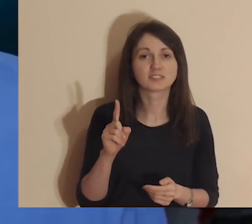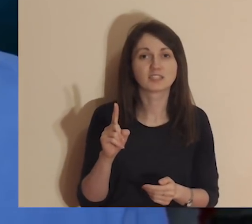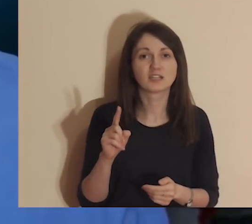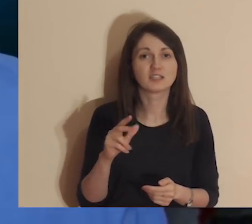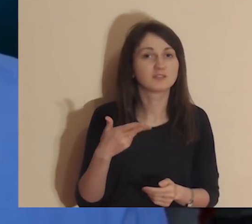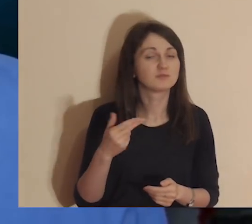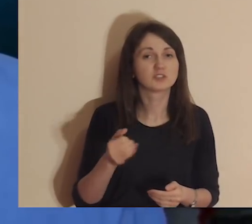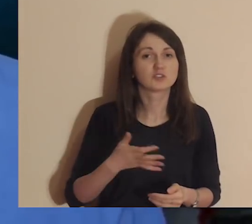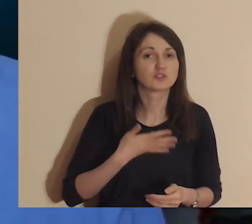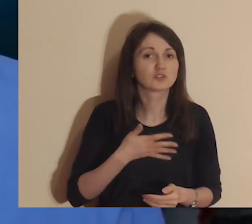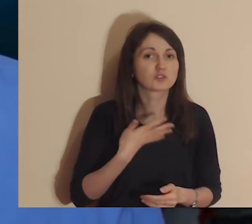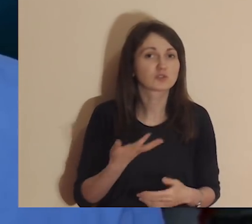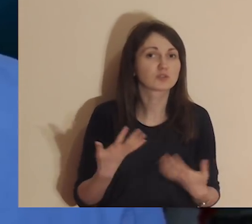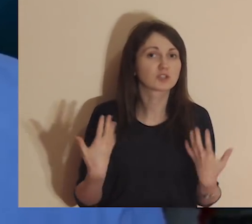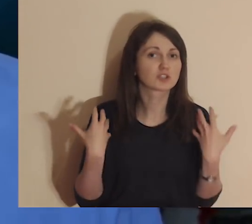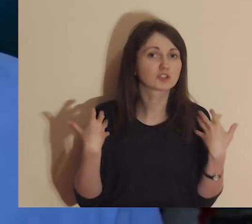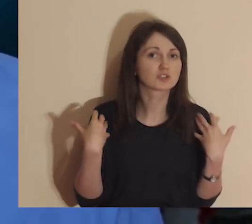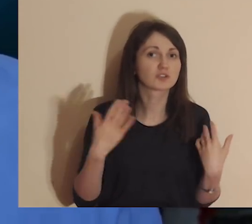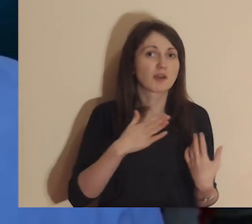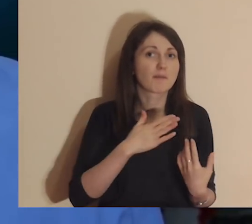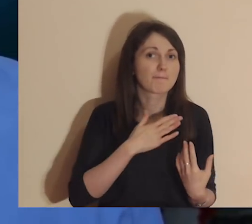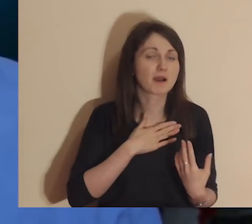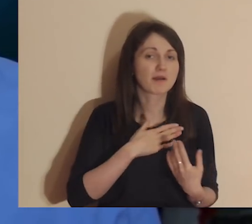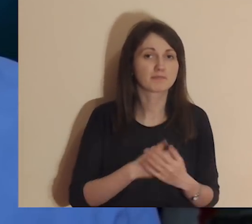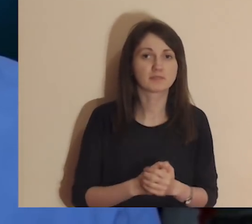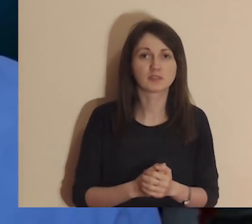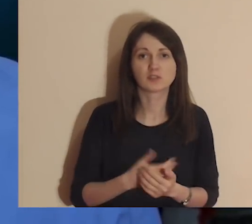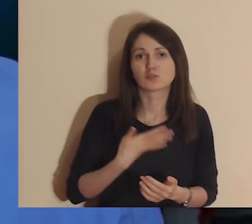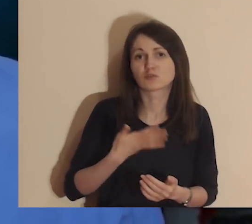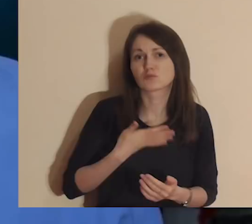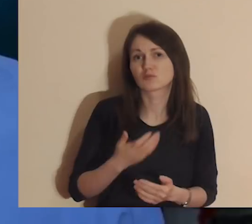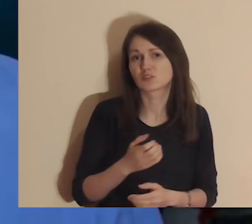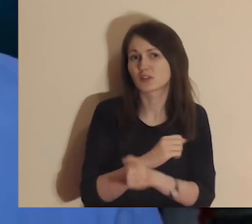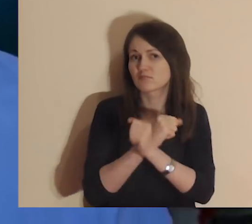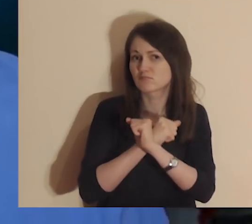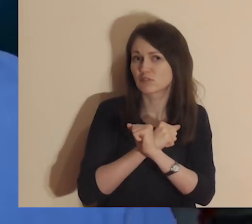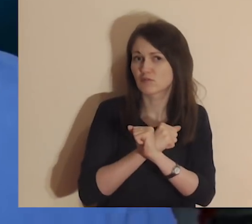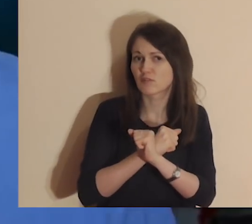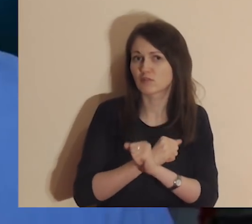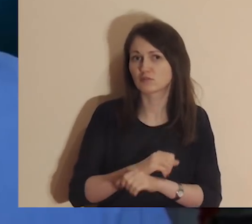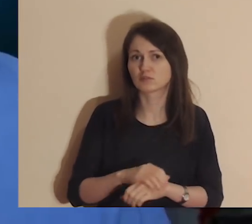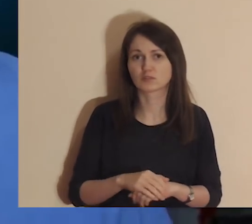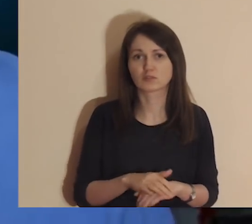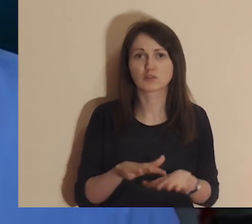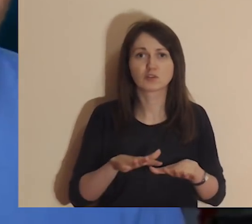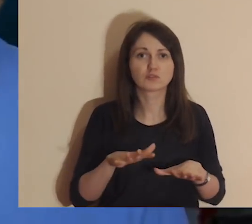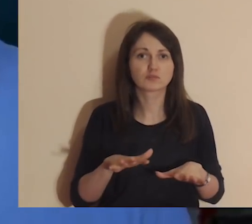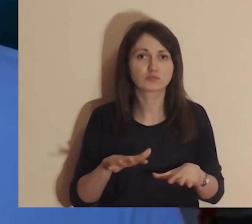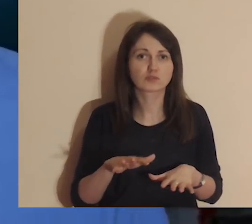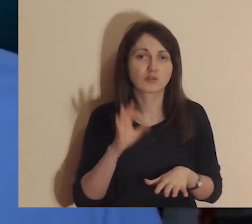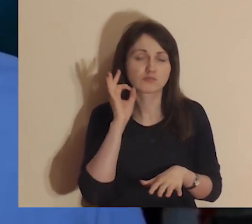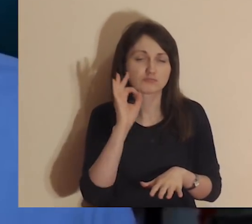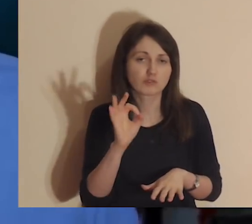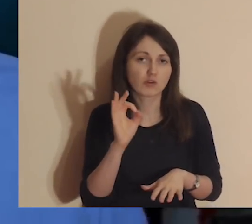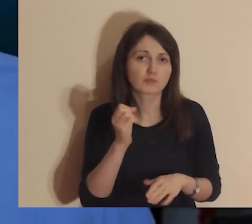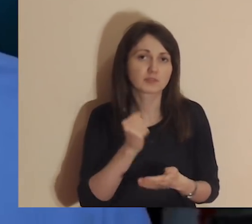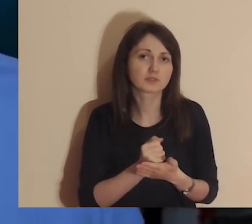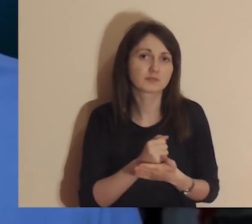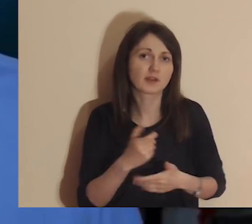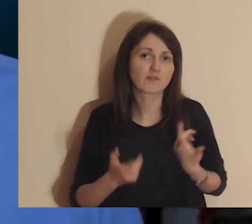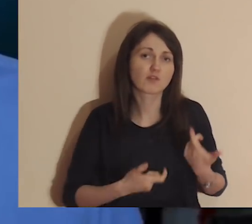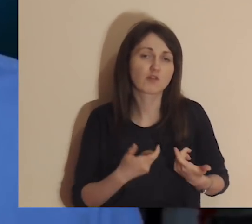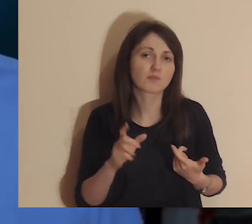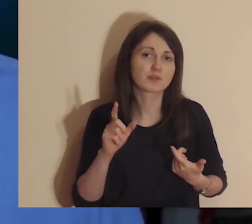środku jest takie przekonanie, że ja nie mam życia w swoich rękach tak, jak bardzo bym chciał, czyli tak jak niewolnik. Dużo rzeczy może robić,